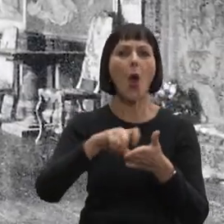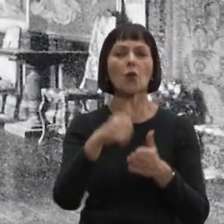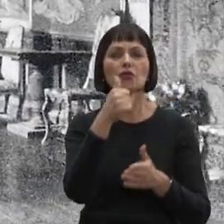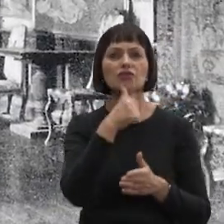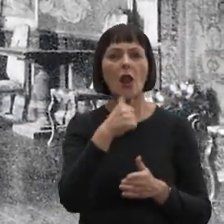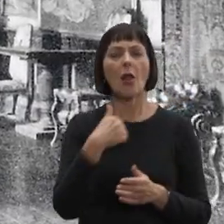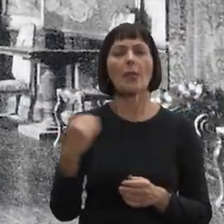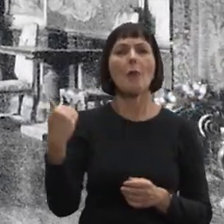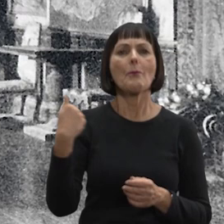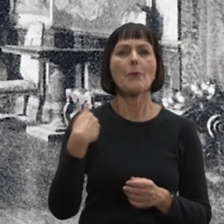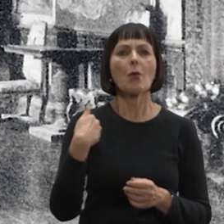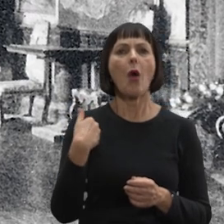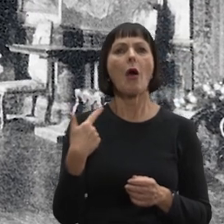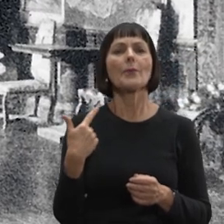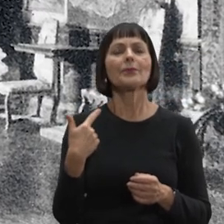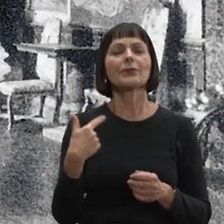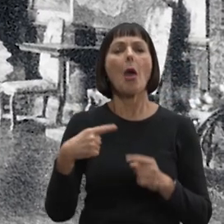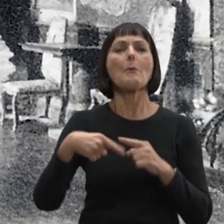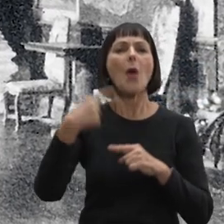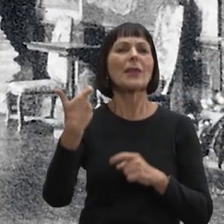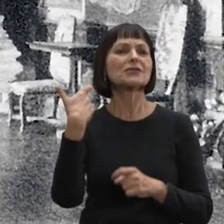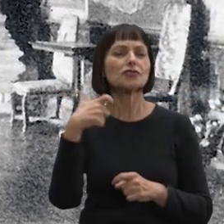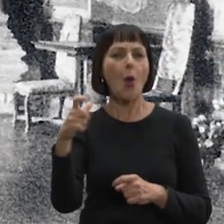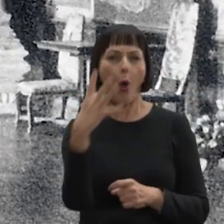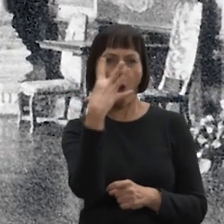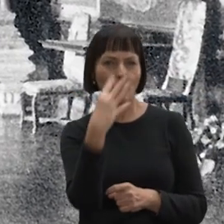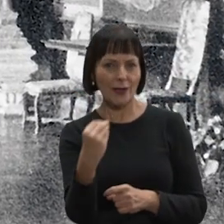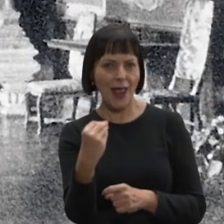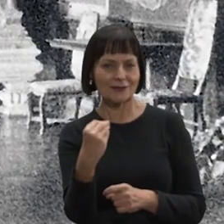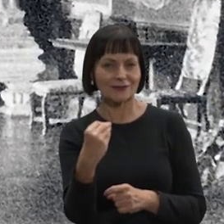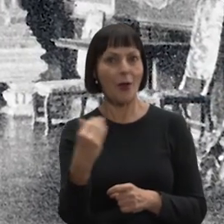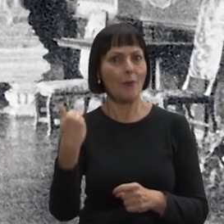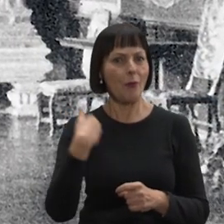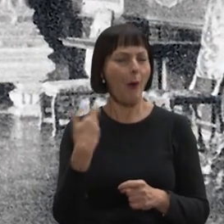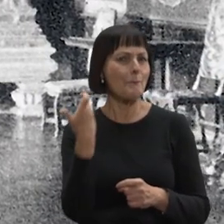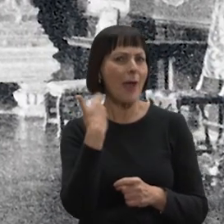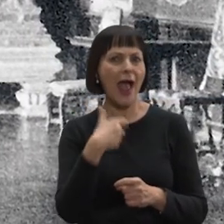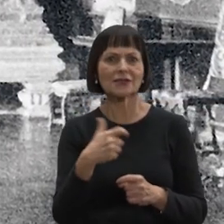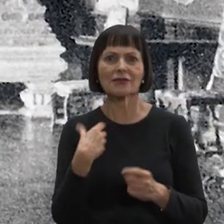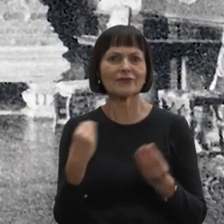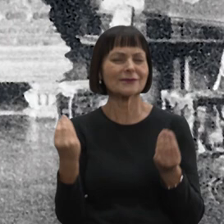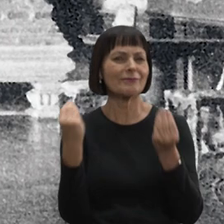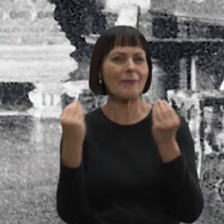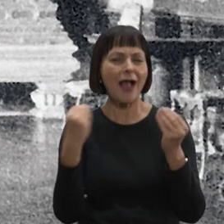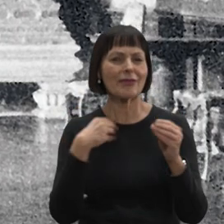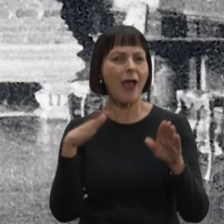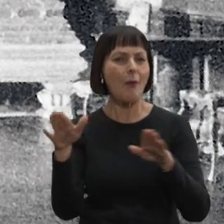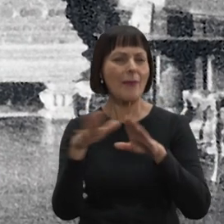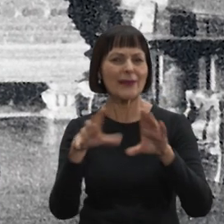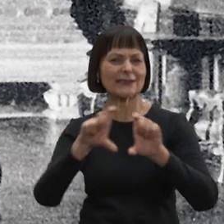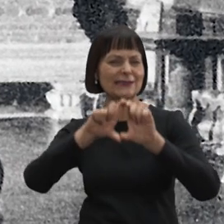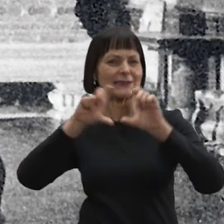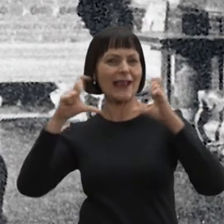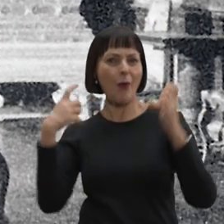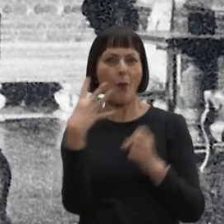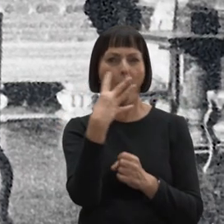Pokoju Zielonym znajdowało się ponad 100 obrazów Czechowicza, a więc było to zupełnie niezwykłe,